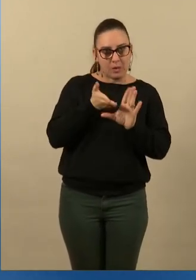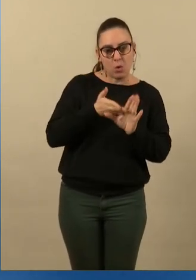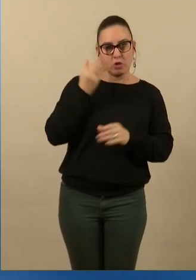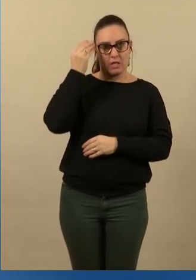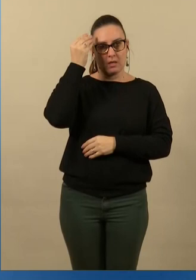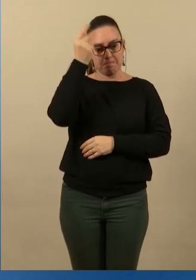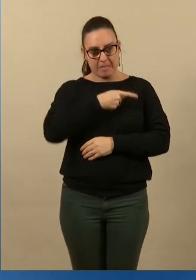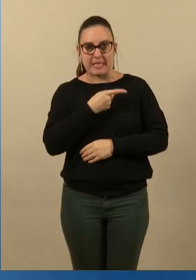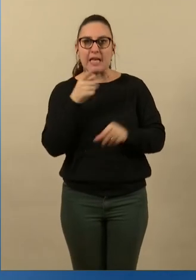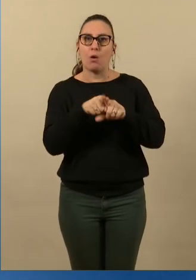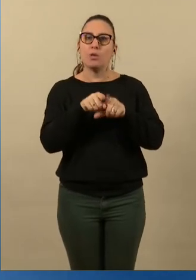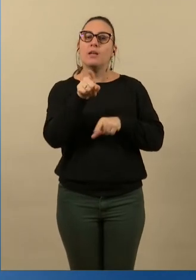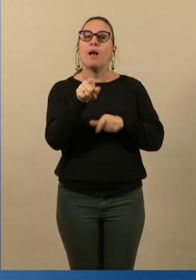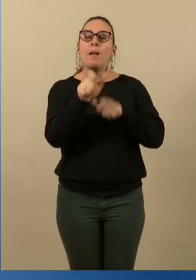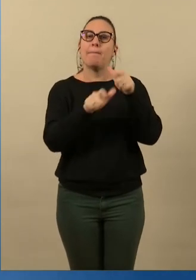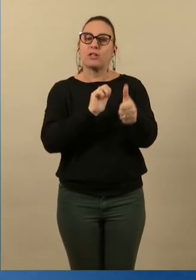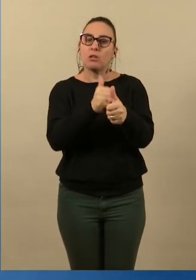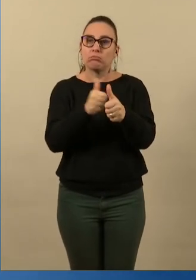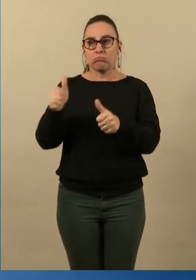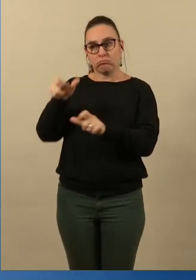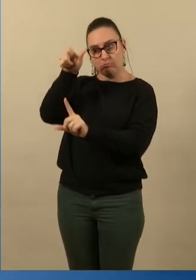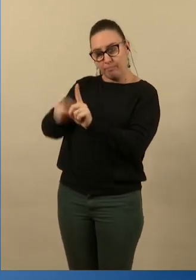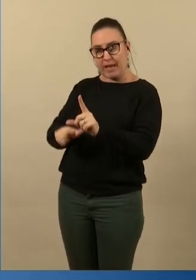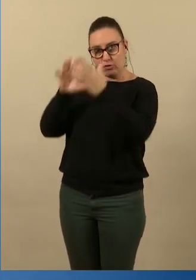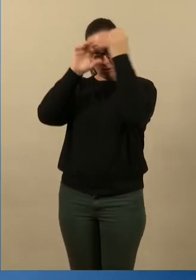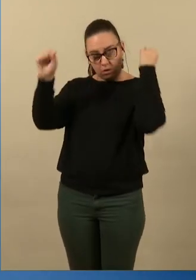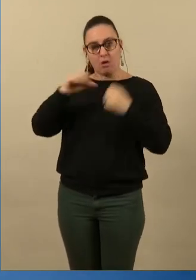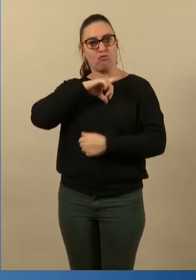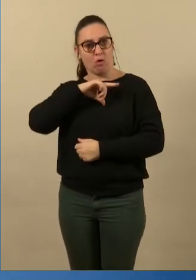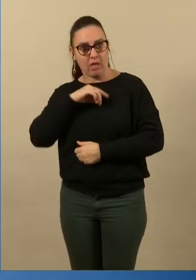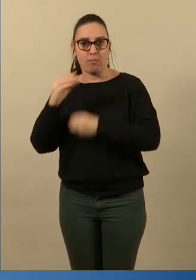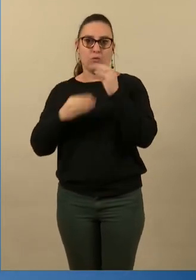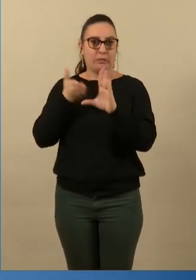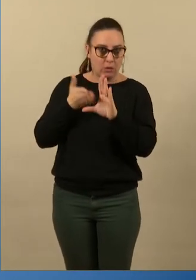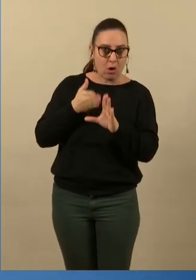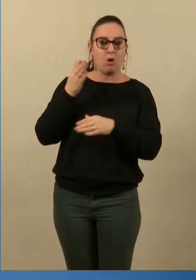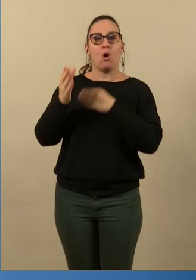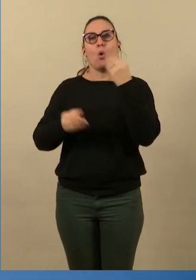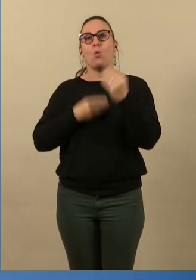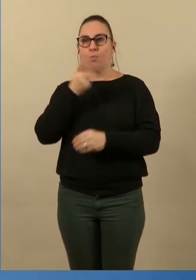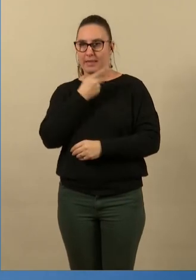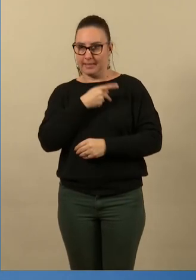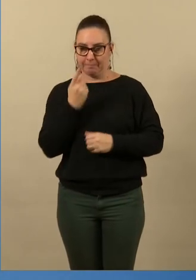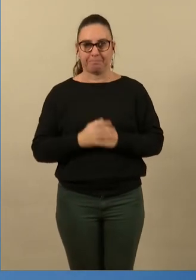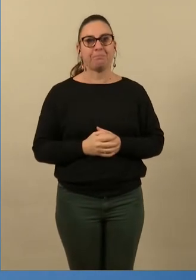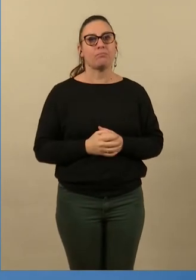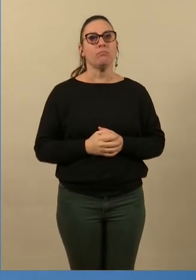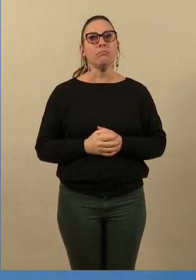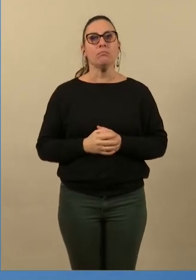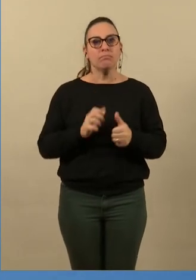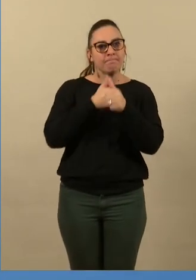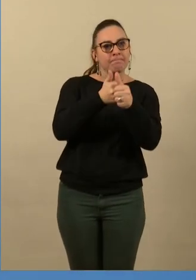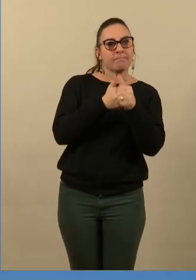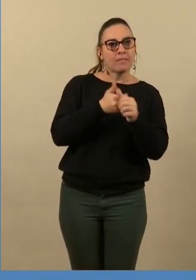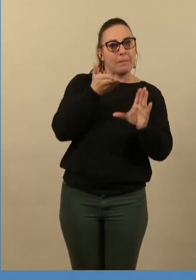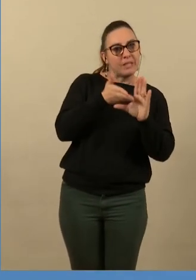harceleurs par des personnes adaptées police médecin l'accompagnement et le suivi médical et